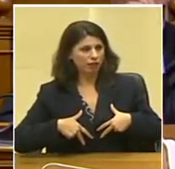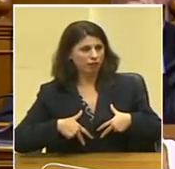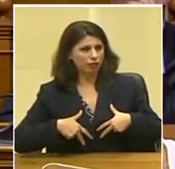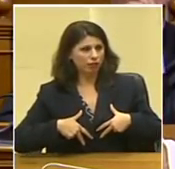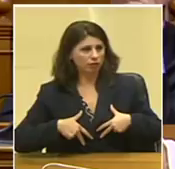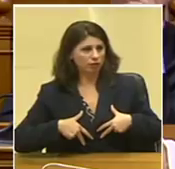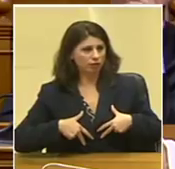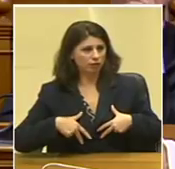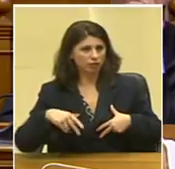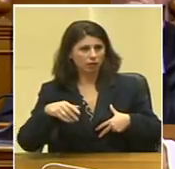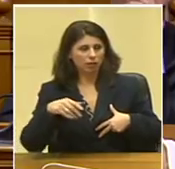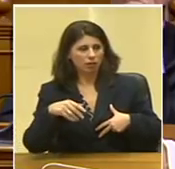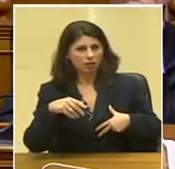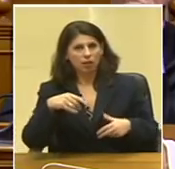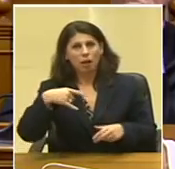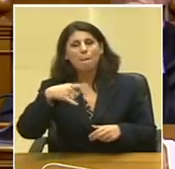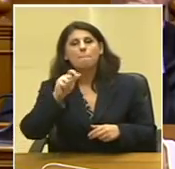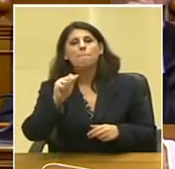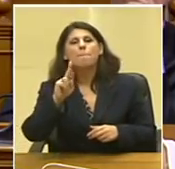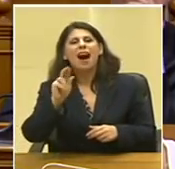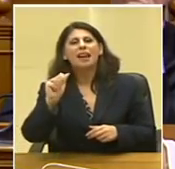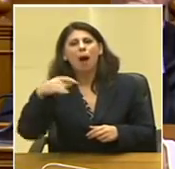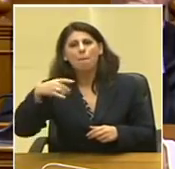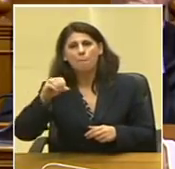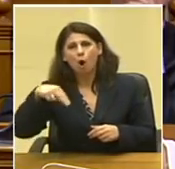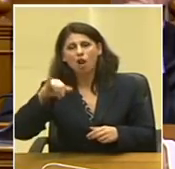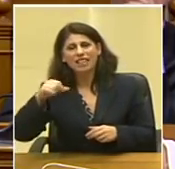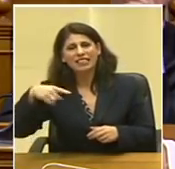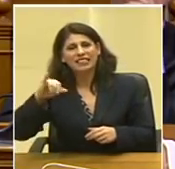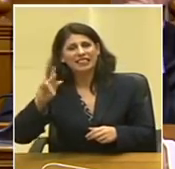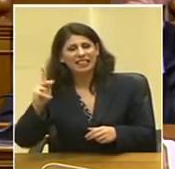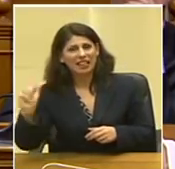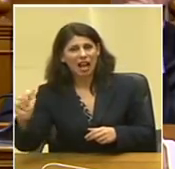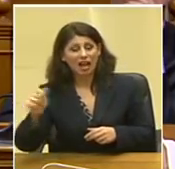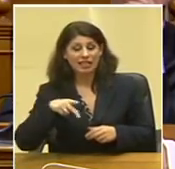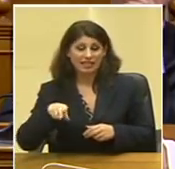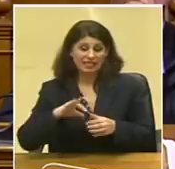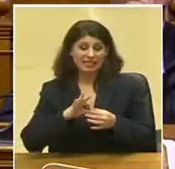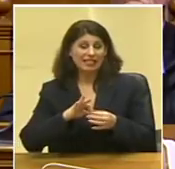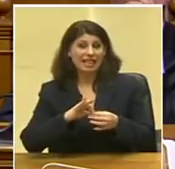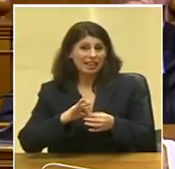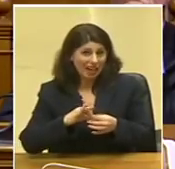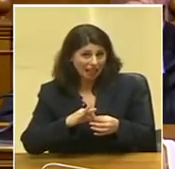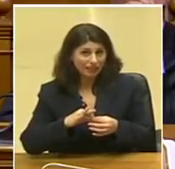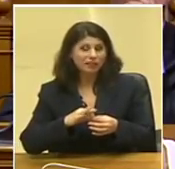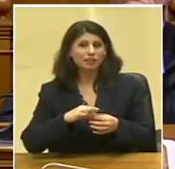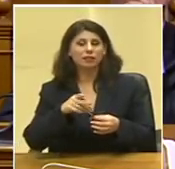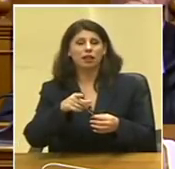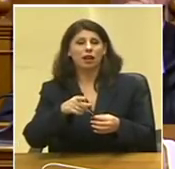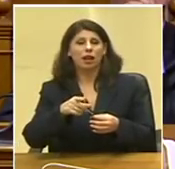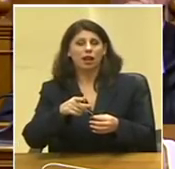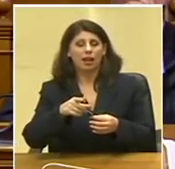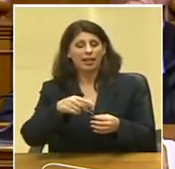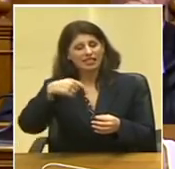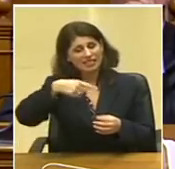Παραπολιτικά, συνεργάτης του Ευκλήδη Τσακαλώτου δήθεν ζητούσε μίζα από τον επιχειρηματία Ιωσήφ